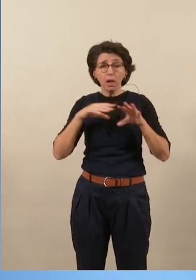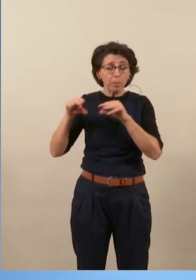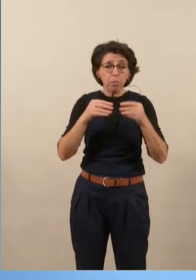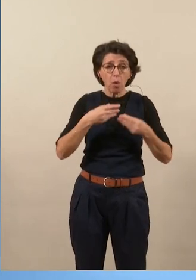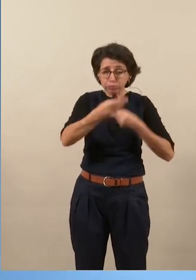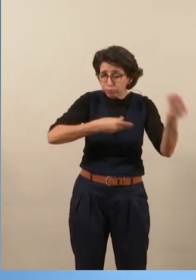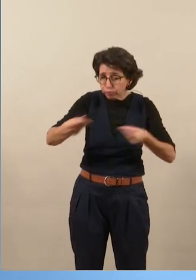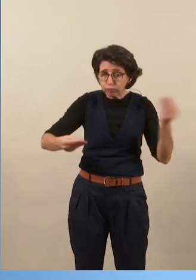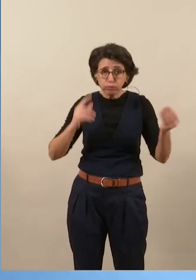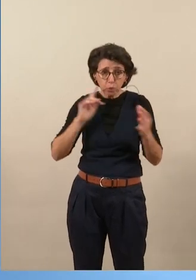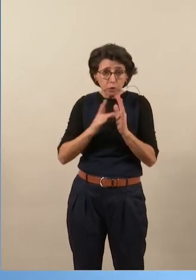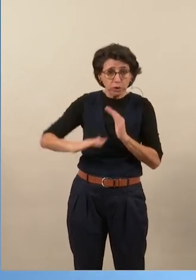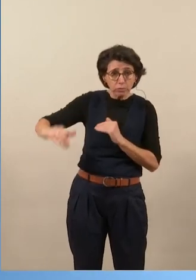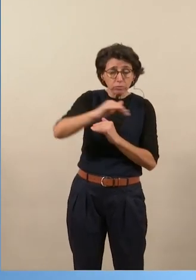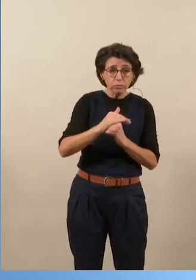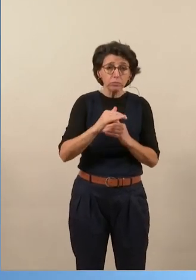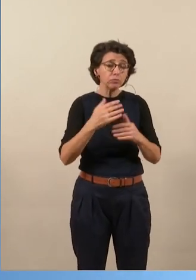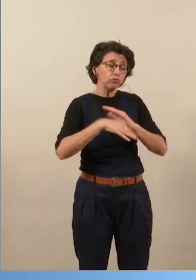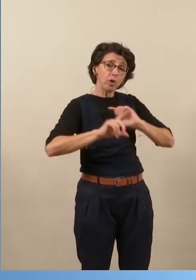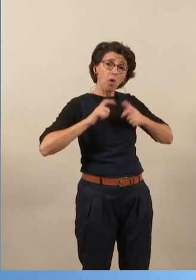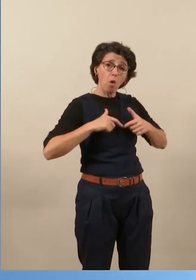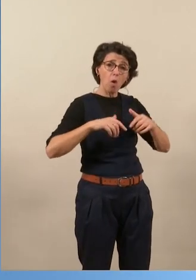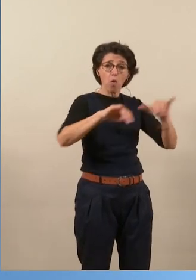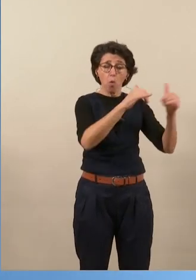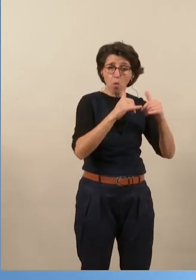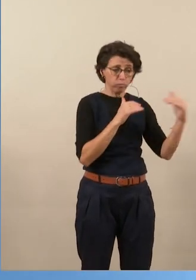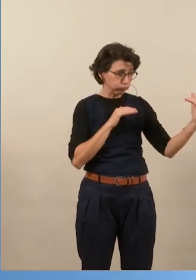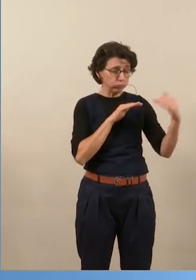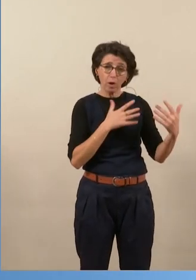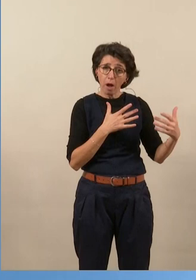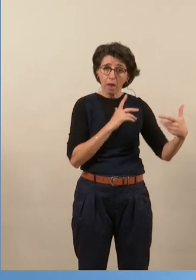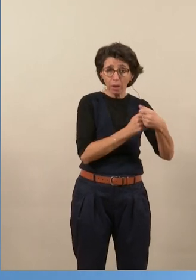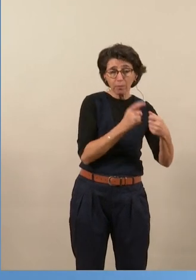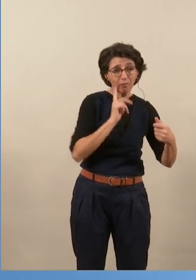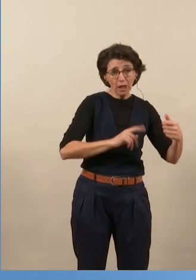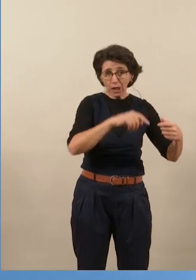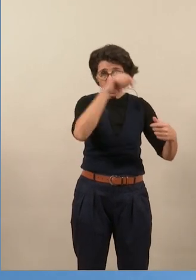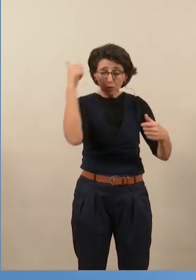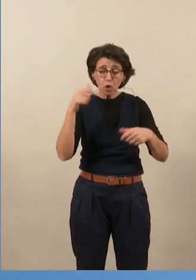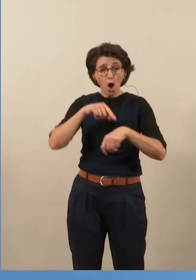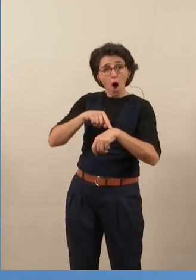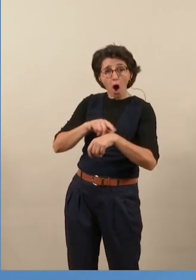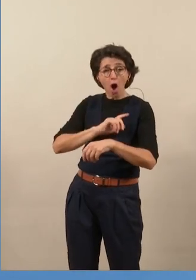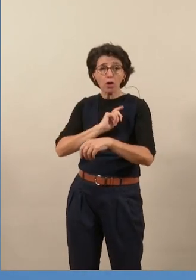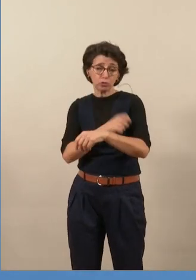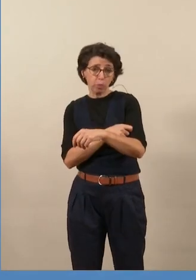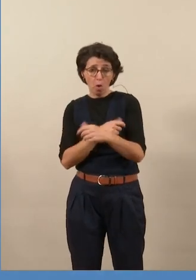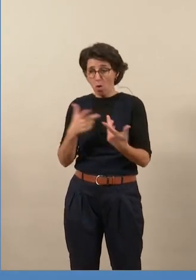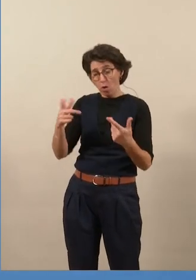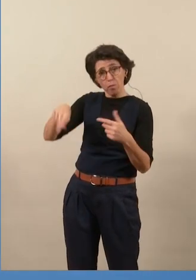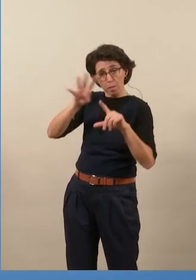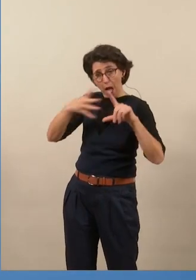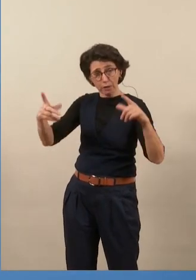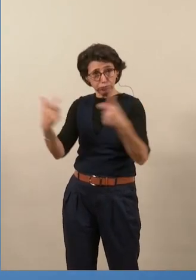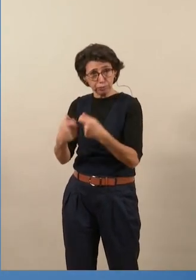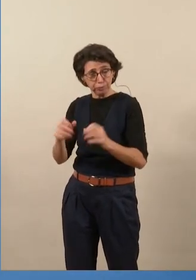d'école aménager aussi bien pour les filles que pour les garçons des horaires pour la pratique sportive acceptable et surtout équitable entre